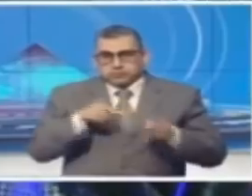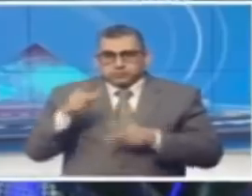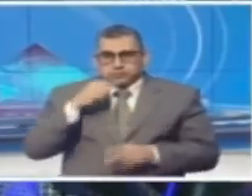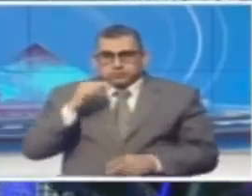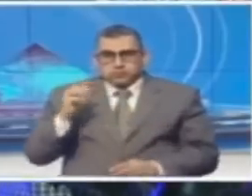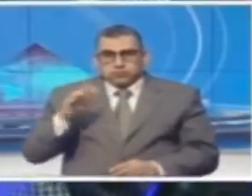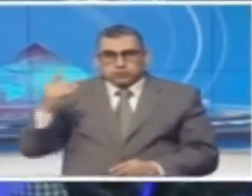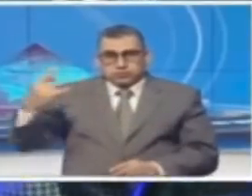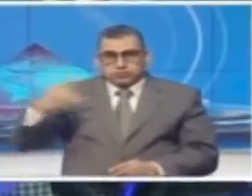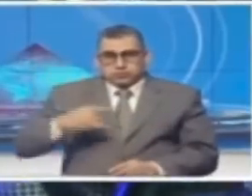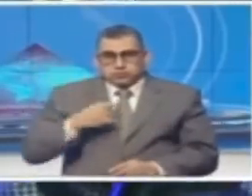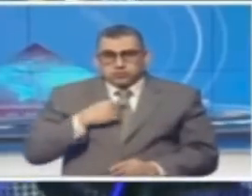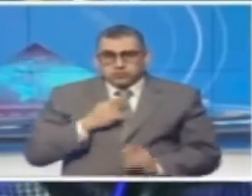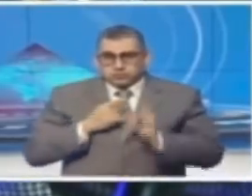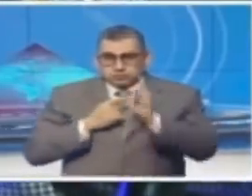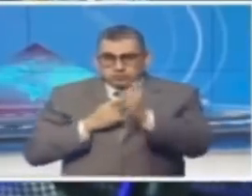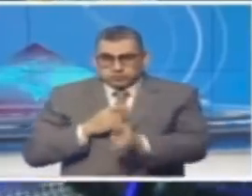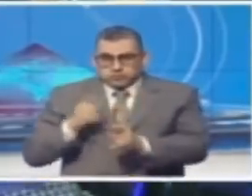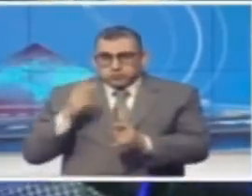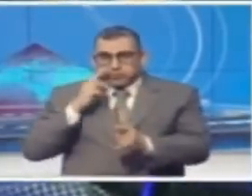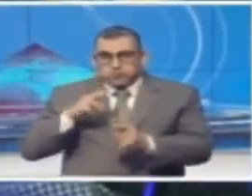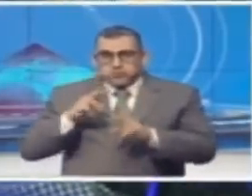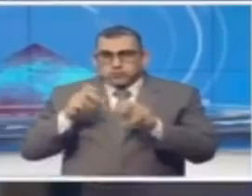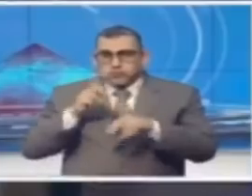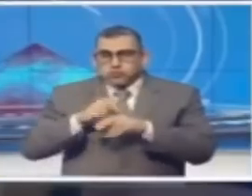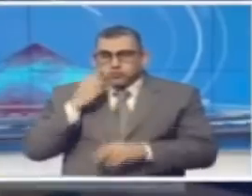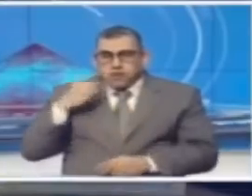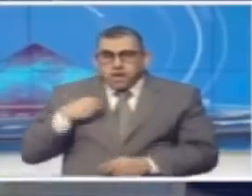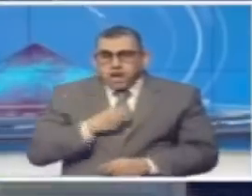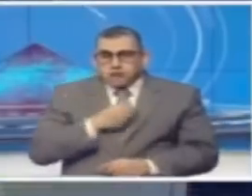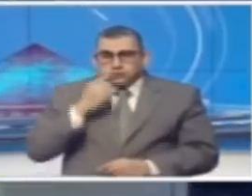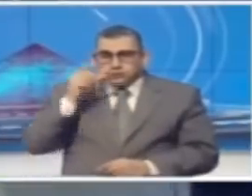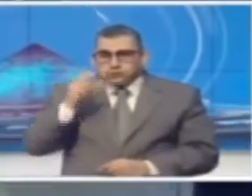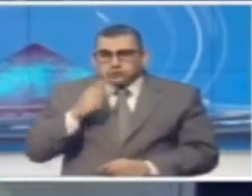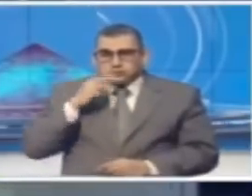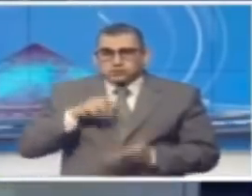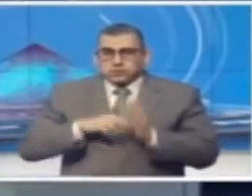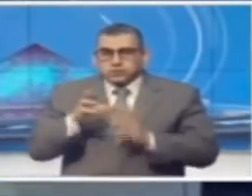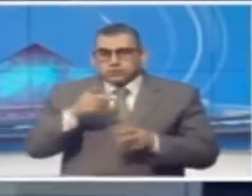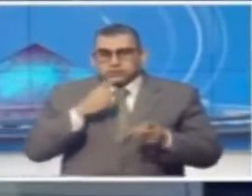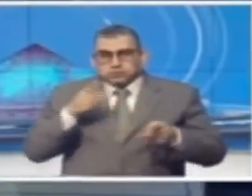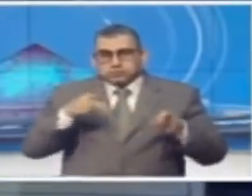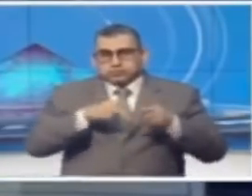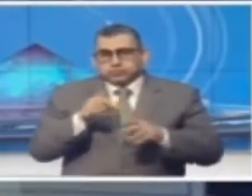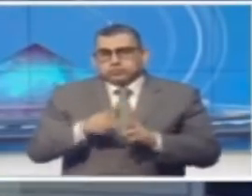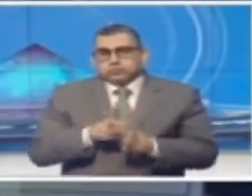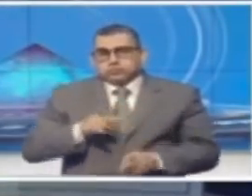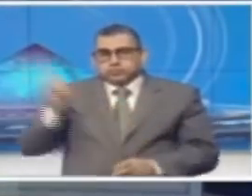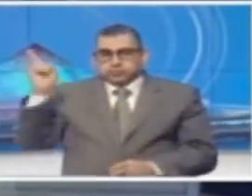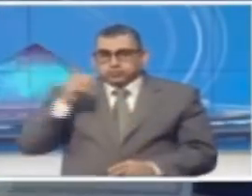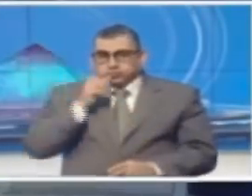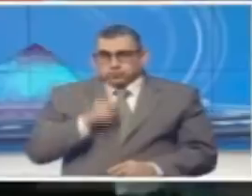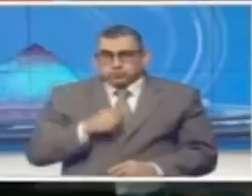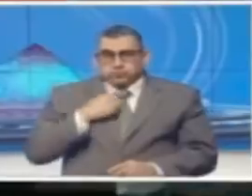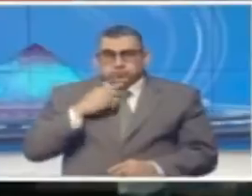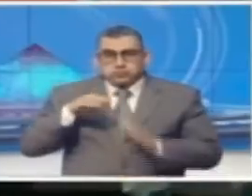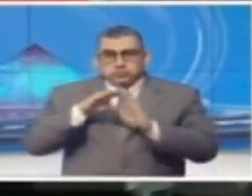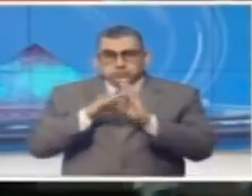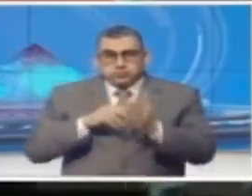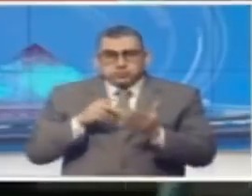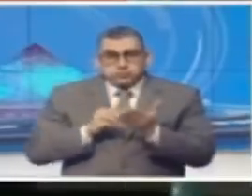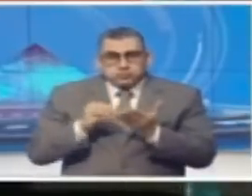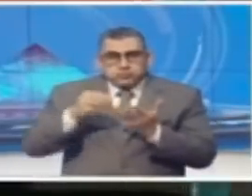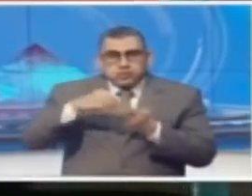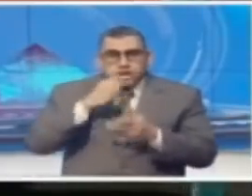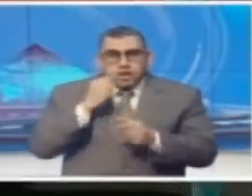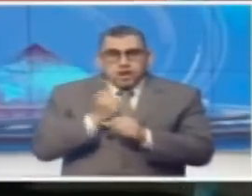بتوصل لنا. اول ما بنوصل المحطه بتبقى في عربيات اسعاف بتيجي تاخد الحاله وبتمشي. إجراءات عديدة تمثل خطوات الدولة